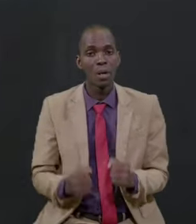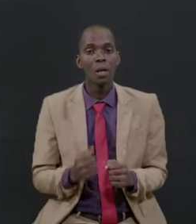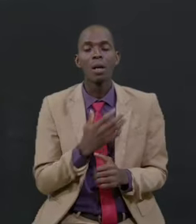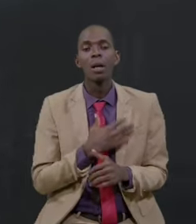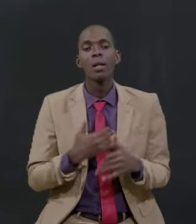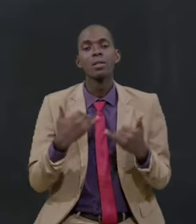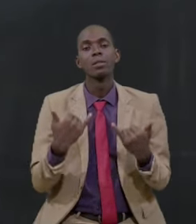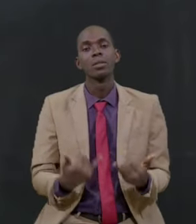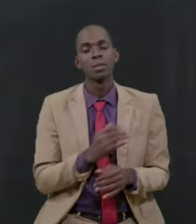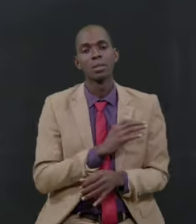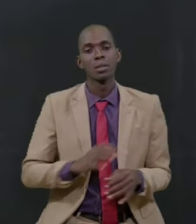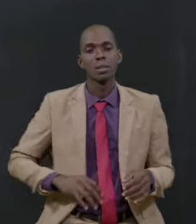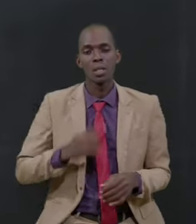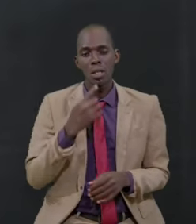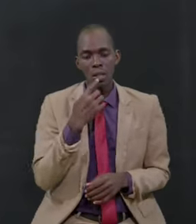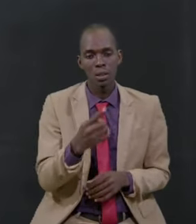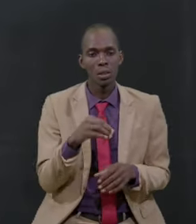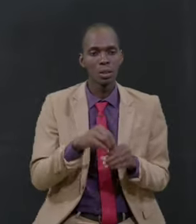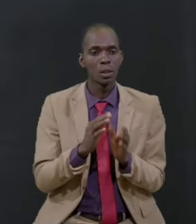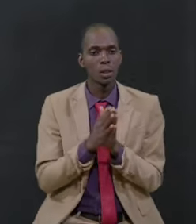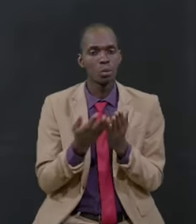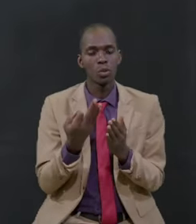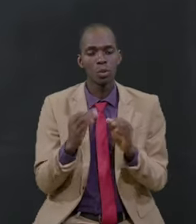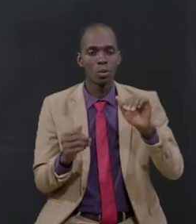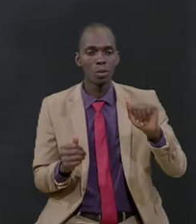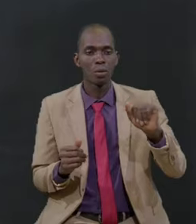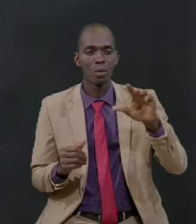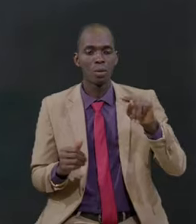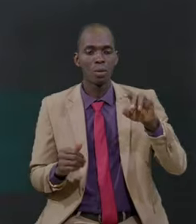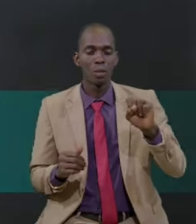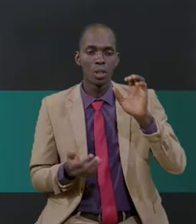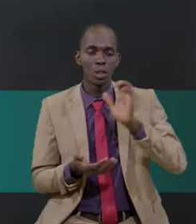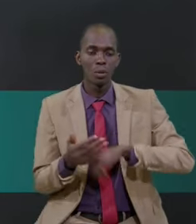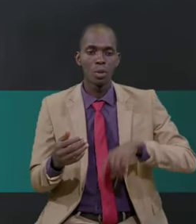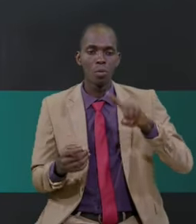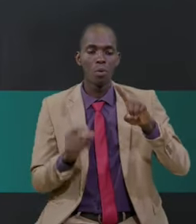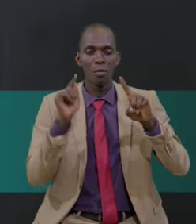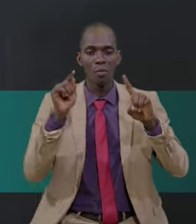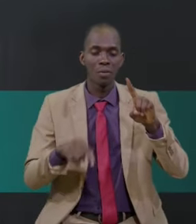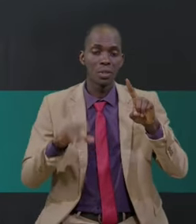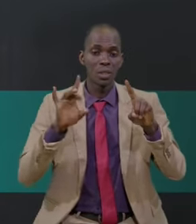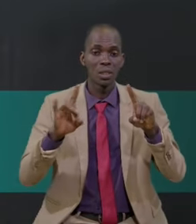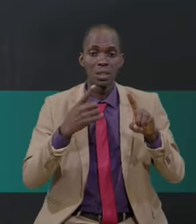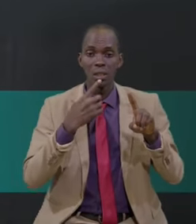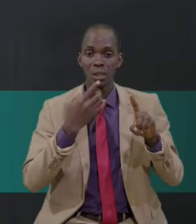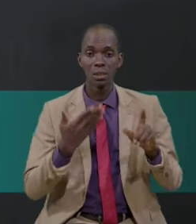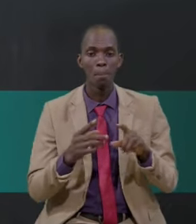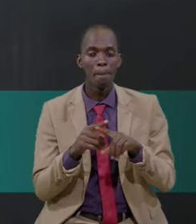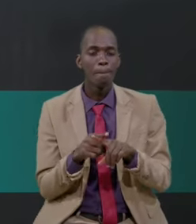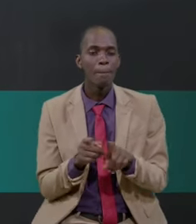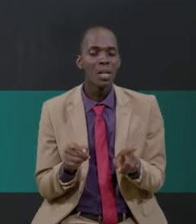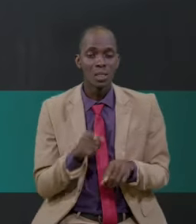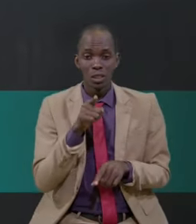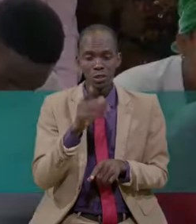dit, acte 1, verset 8. En acte 1, verset 8, il dit, mais vous recevez